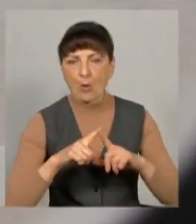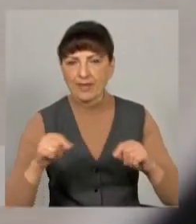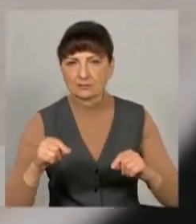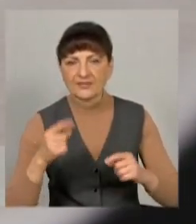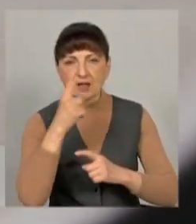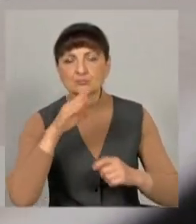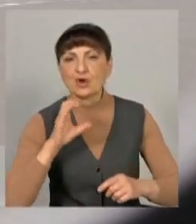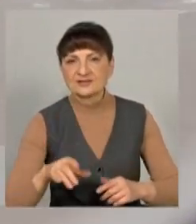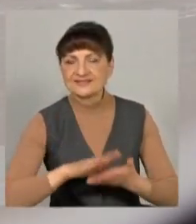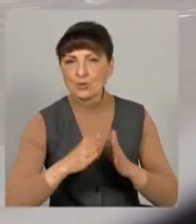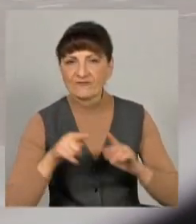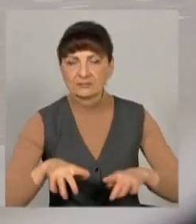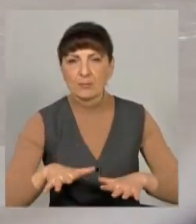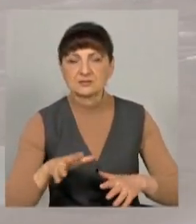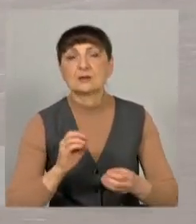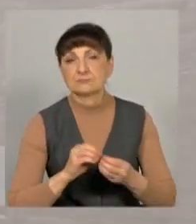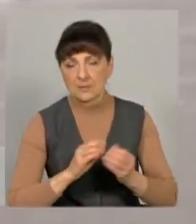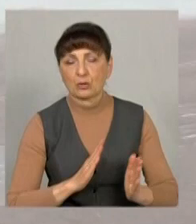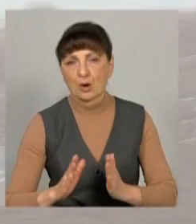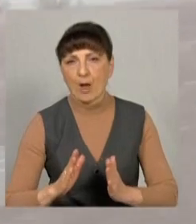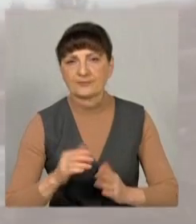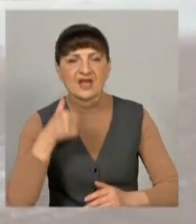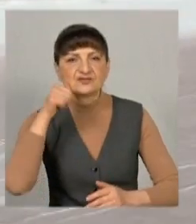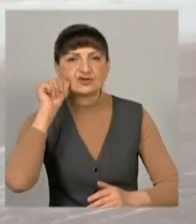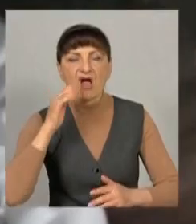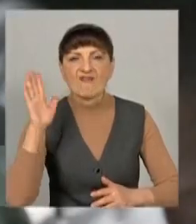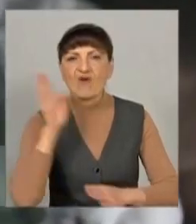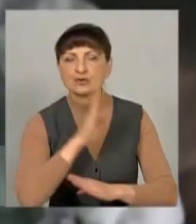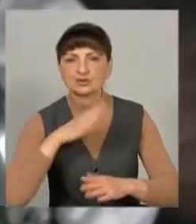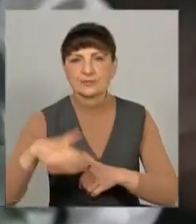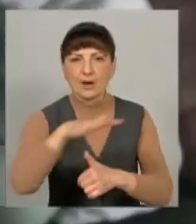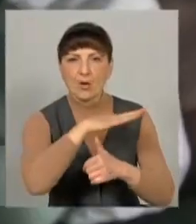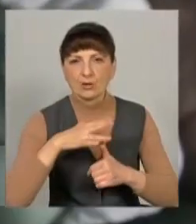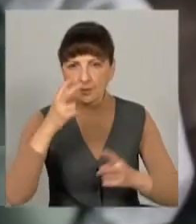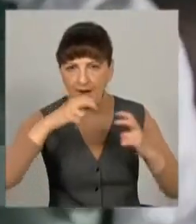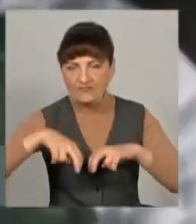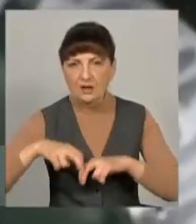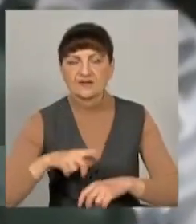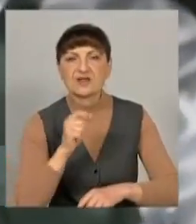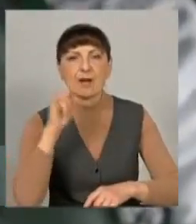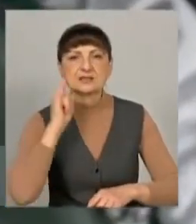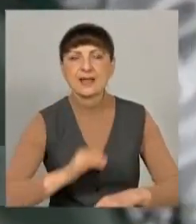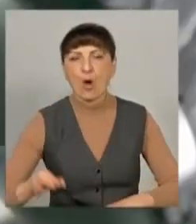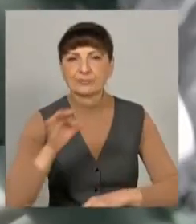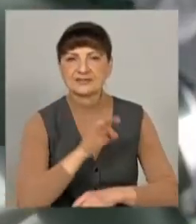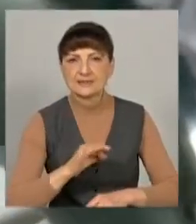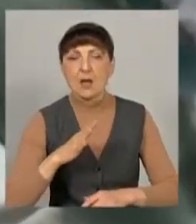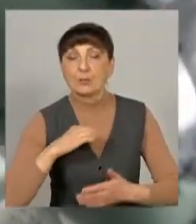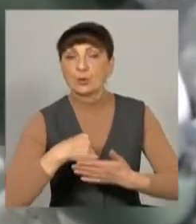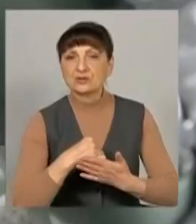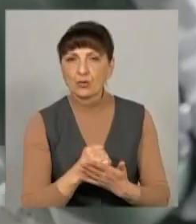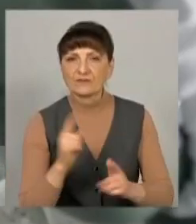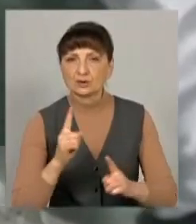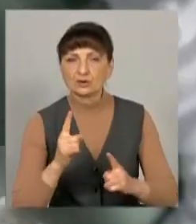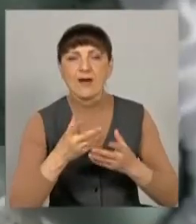МЧС, ситуация в этой местности остается стабильной. Вчера во время воздушной разведки паводковой обстановки в Западно-Казахстанской области было установлено,